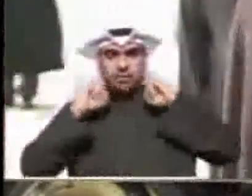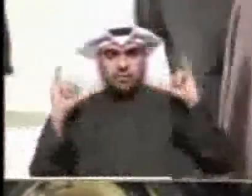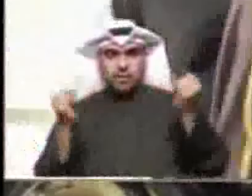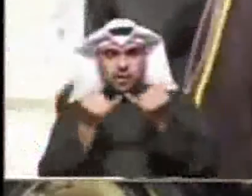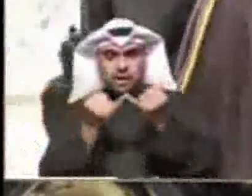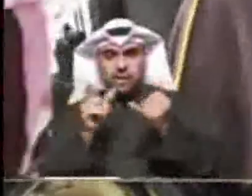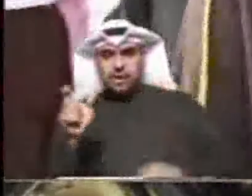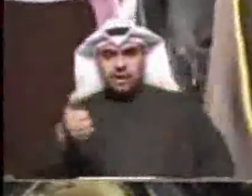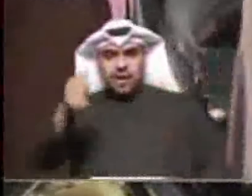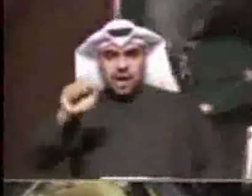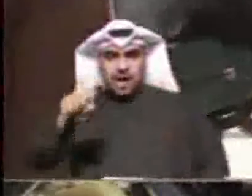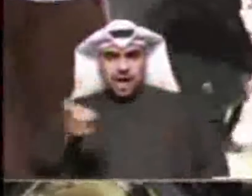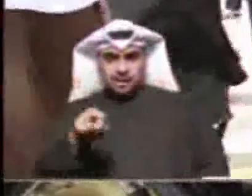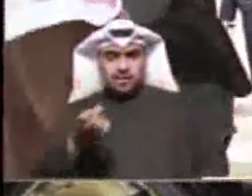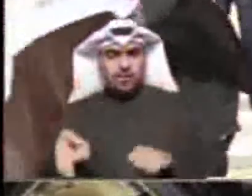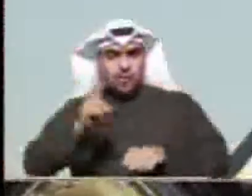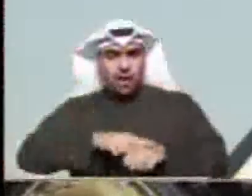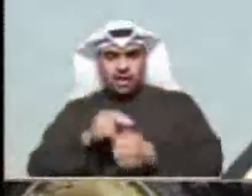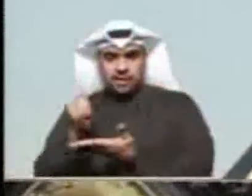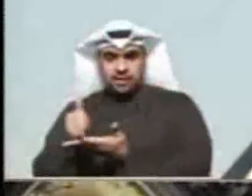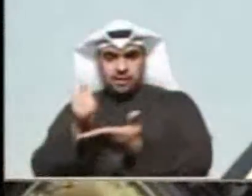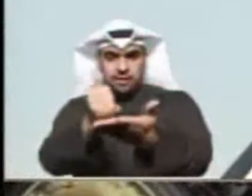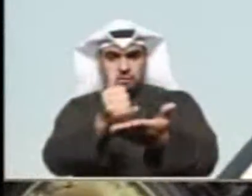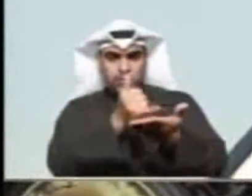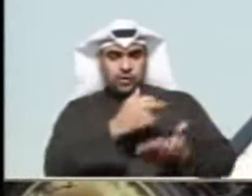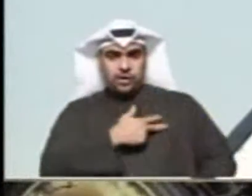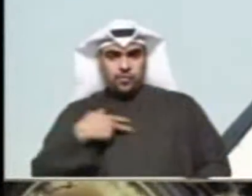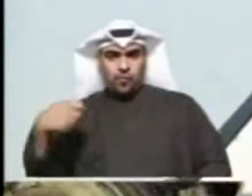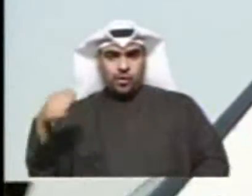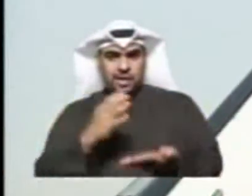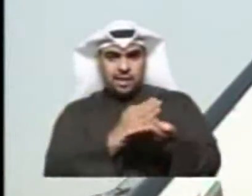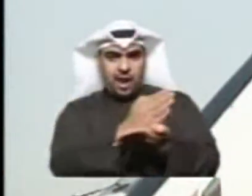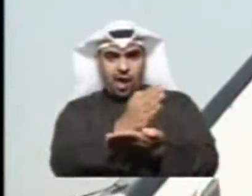ناصر الهين وعدد من كبار مسؤولي وزارة الخارجية.